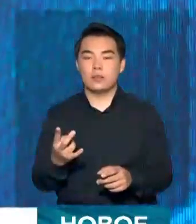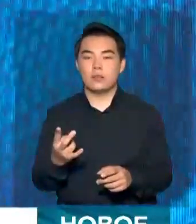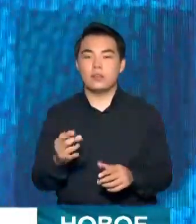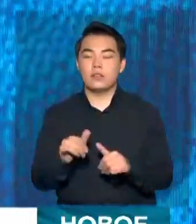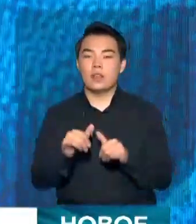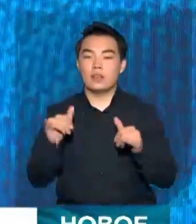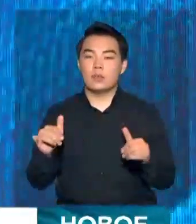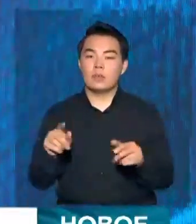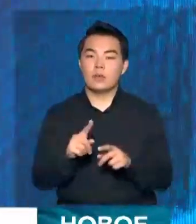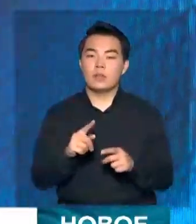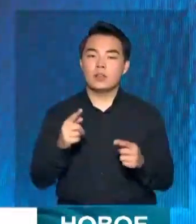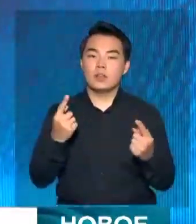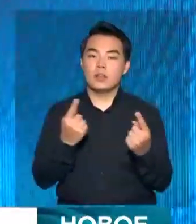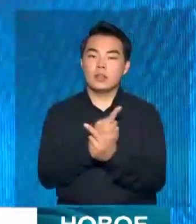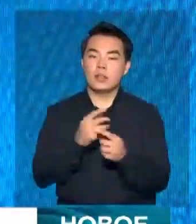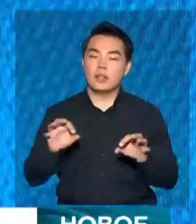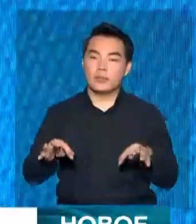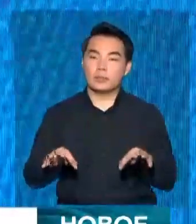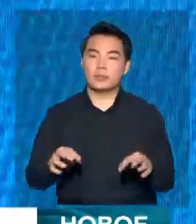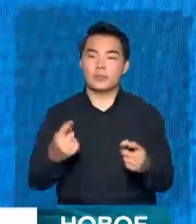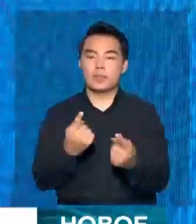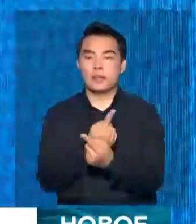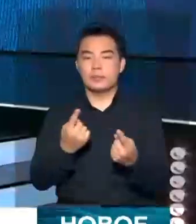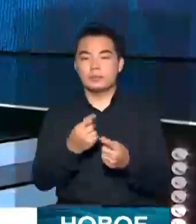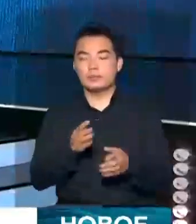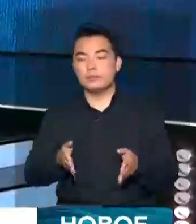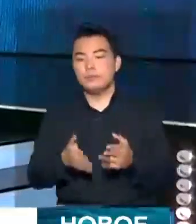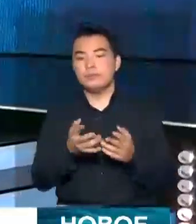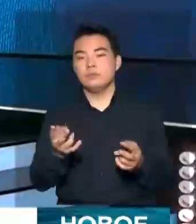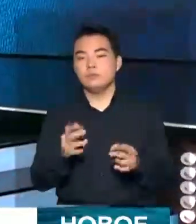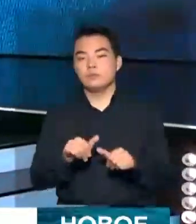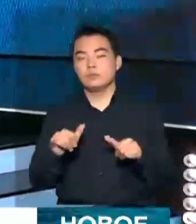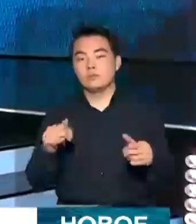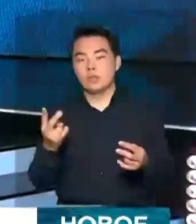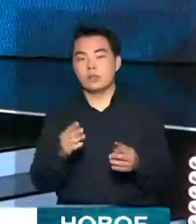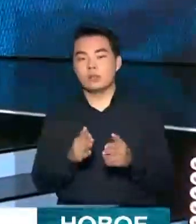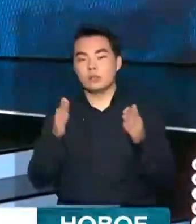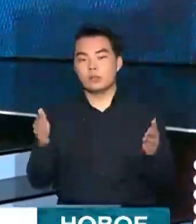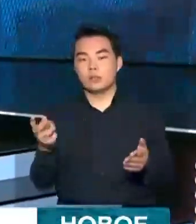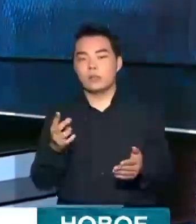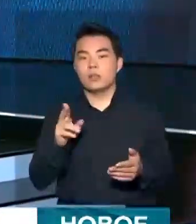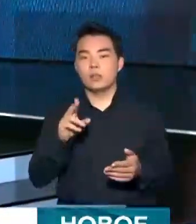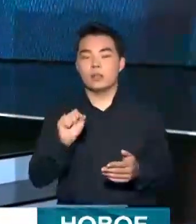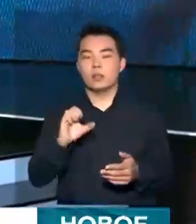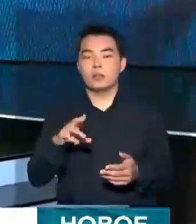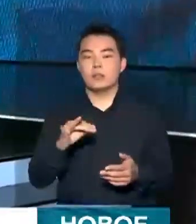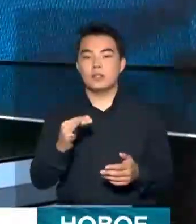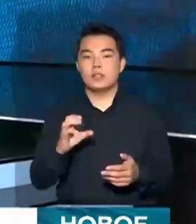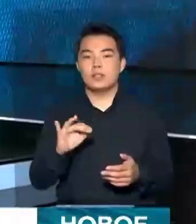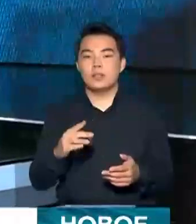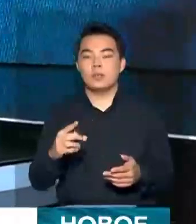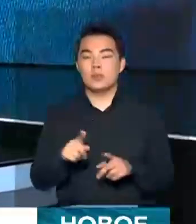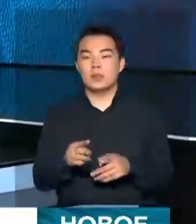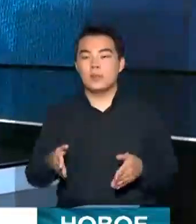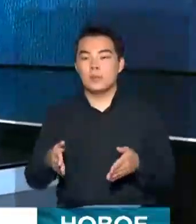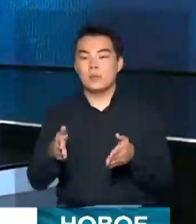наращивание мощностей транспортных коридоров. Например, с точки зрения Казахстана, для нас самое главное, что нас интересует, это транскаспийский маршрут. Наш президент об